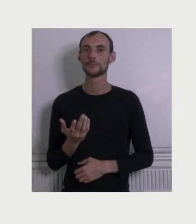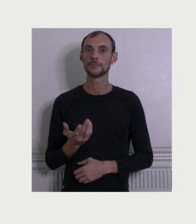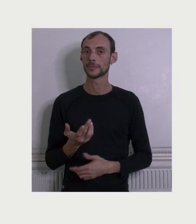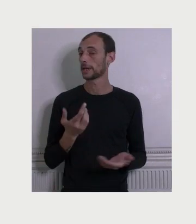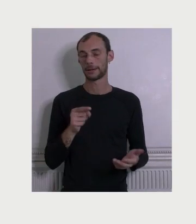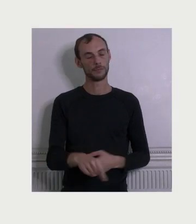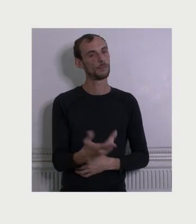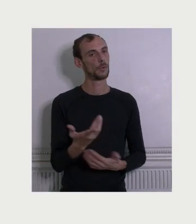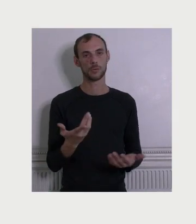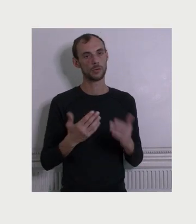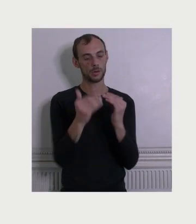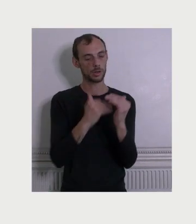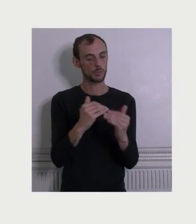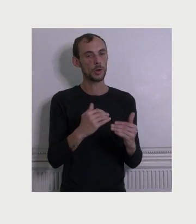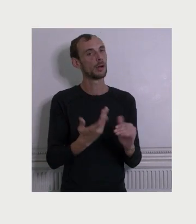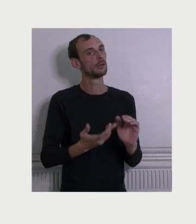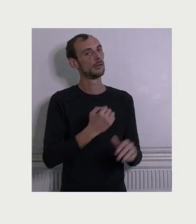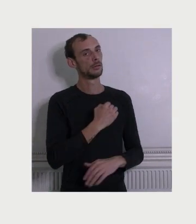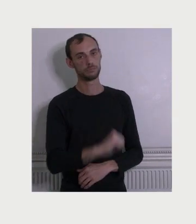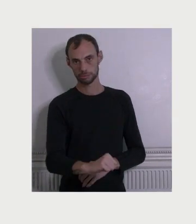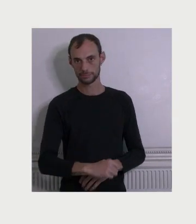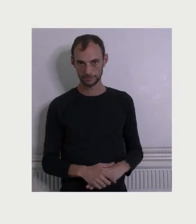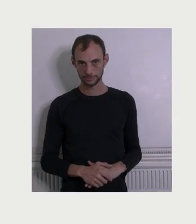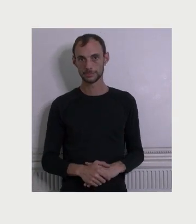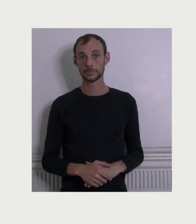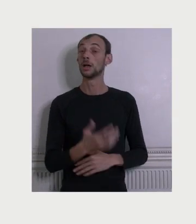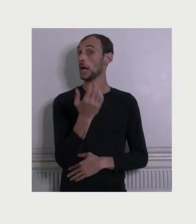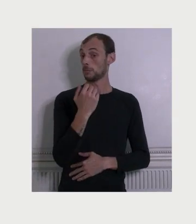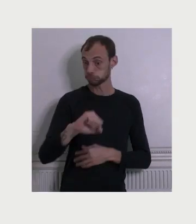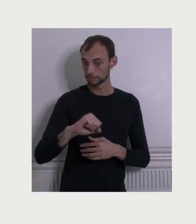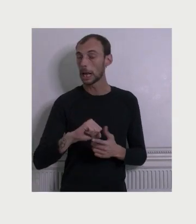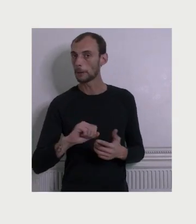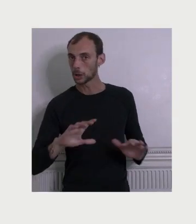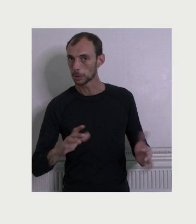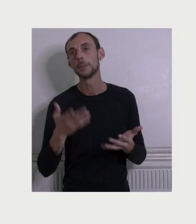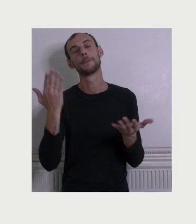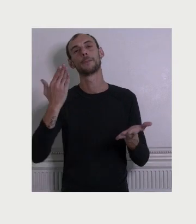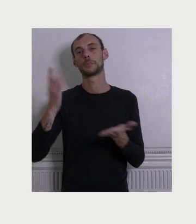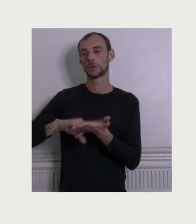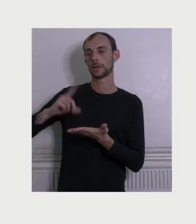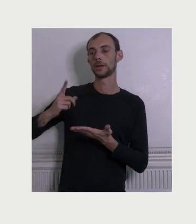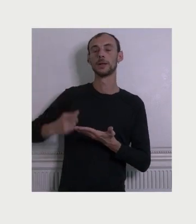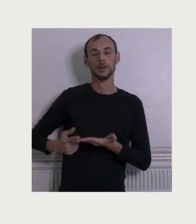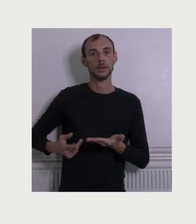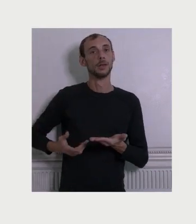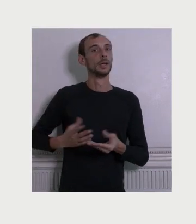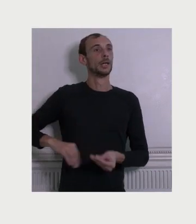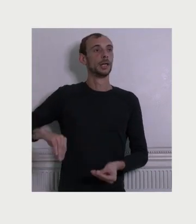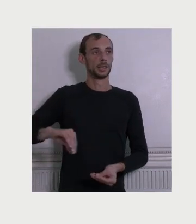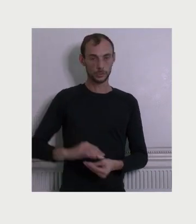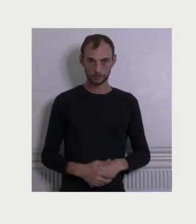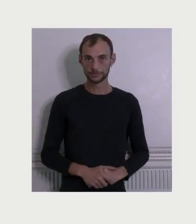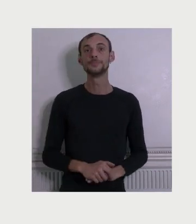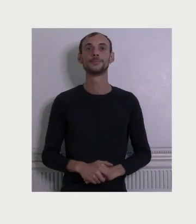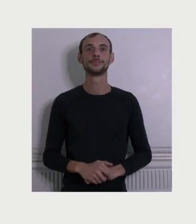habitant sur Bordeaux Métropole. Un chiffre, peut-être le plus visible, mais qui est